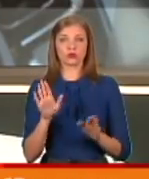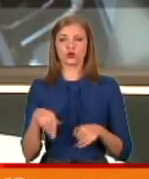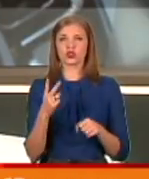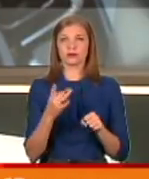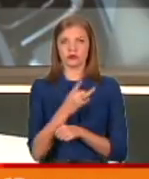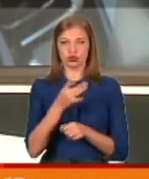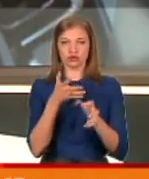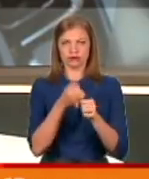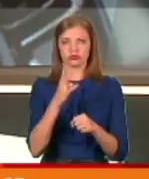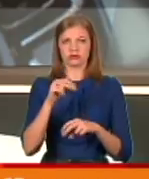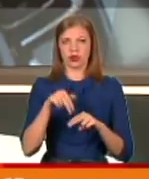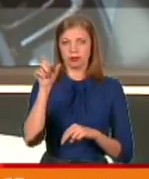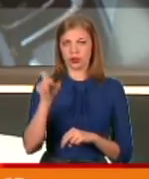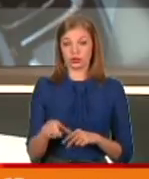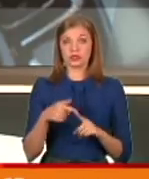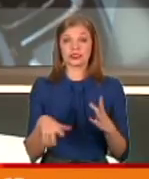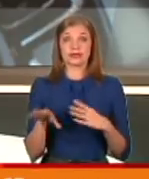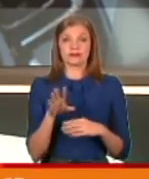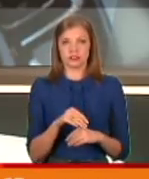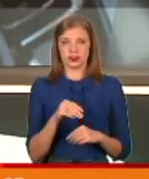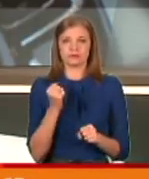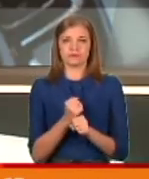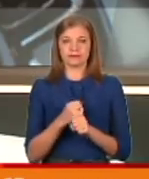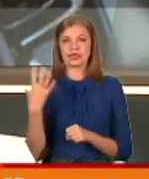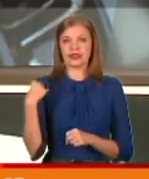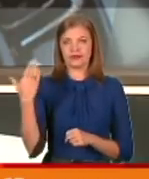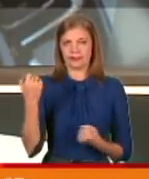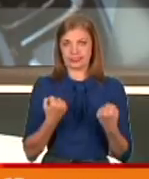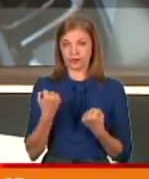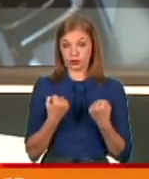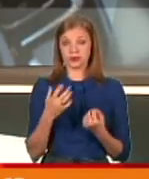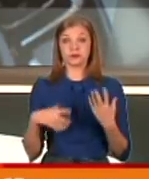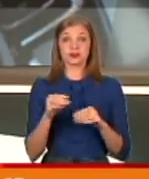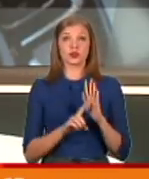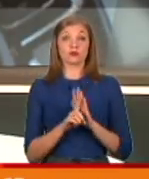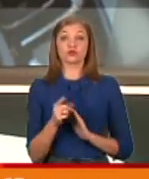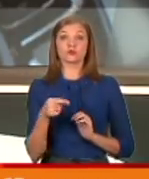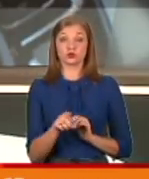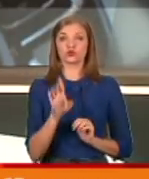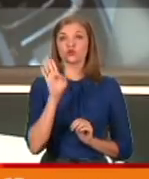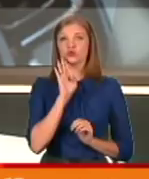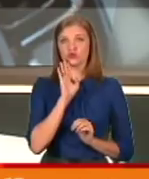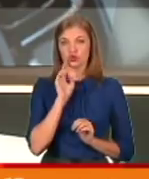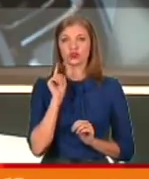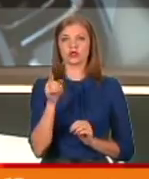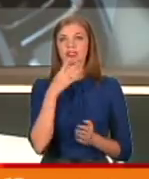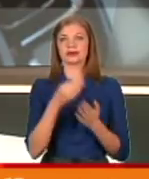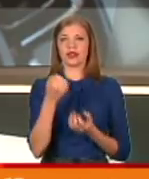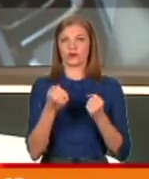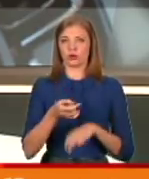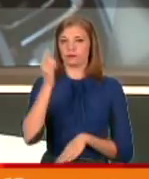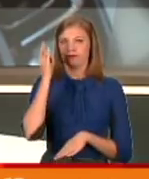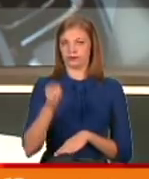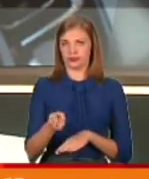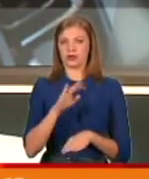двічі наїхала на патрульну. Усе це накоїла львівська водійка. Все почалося з того, що жінка поставила свій